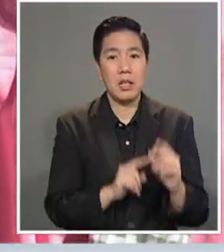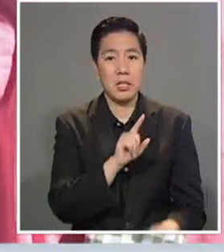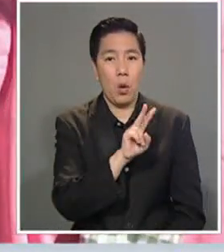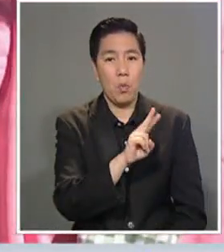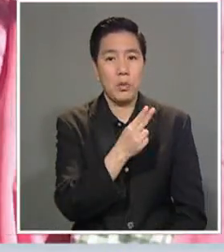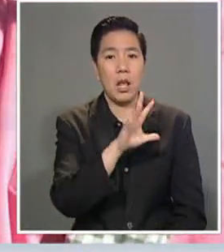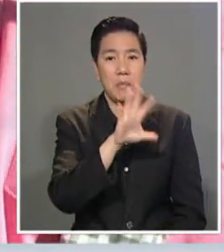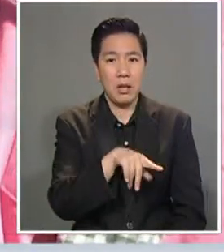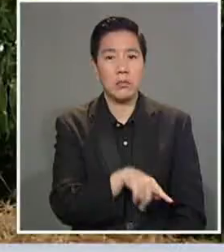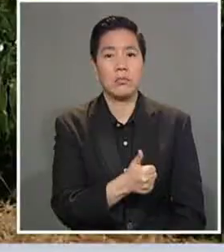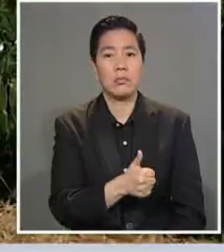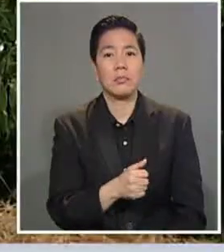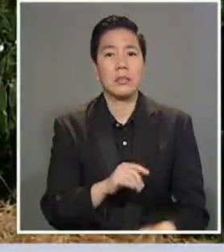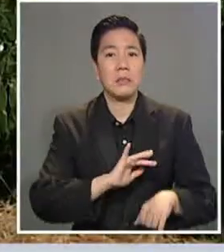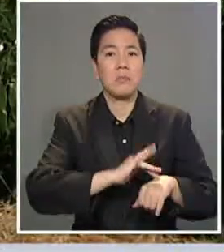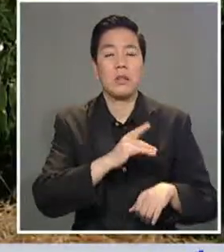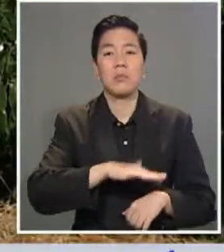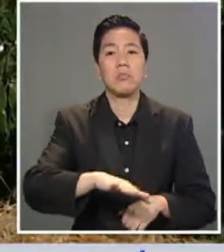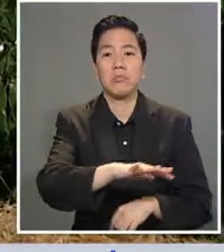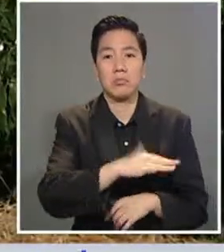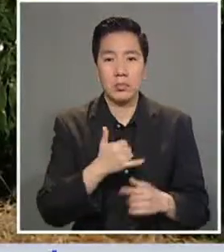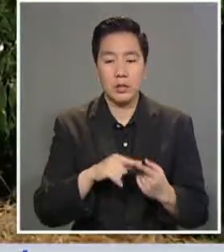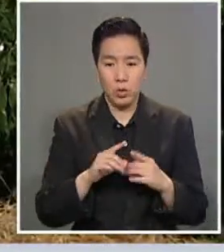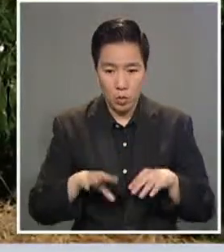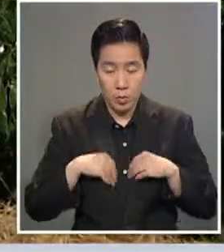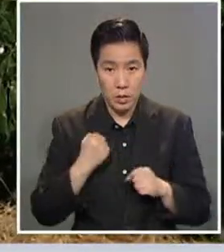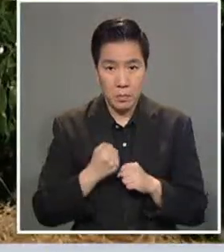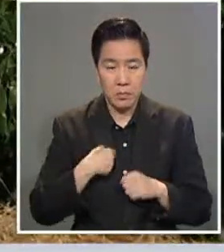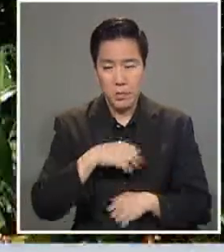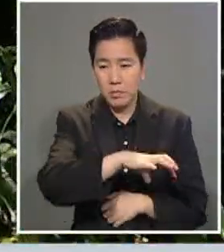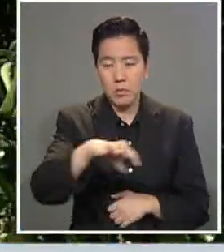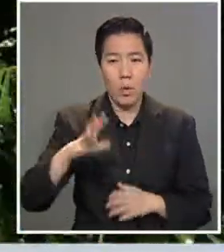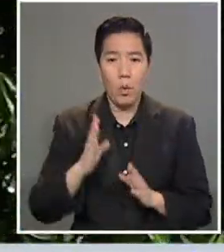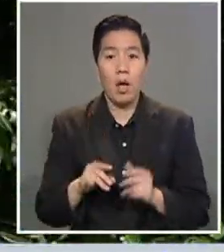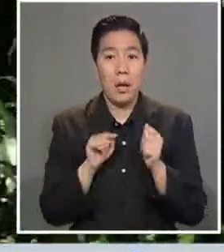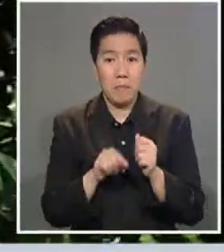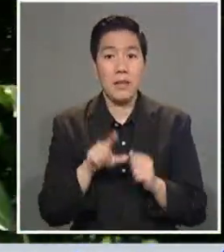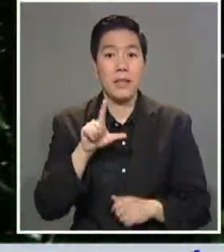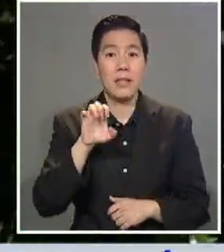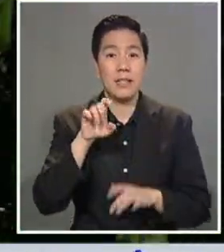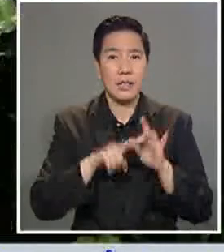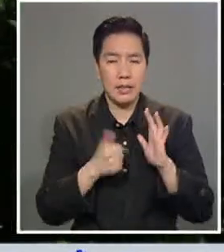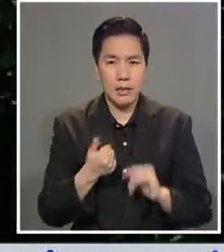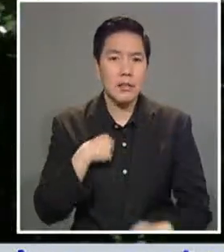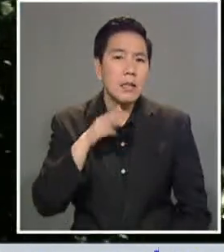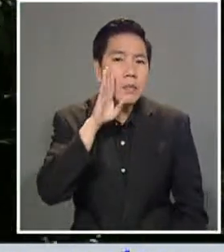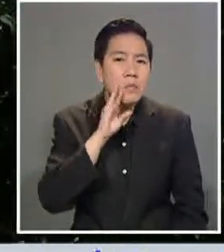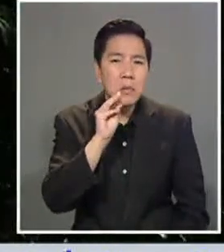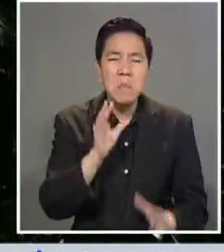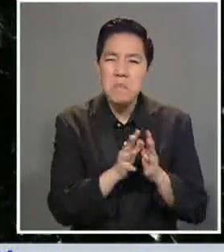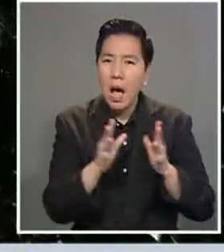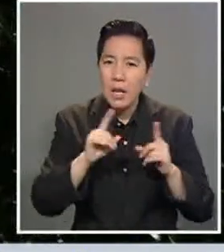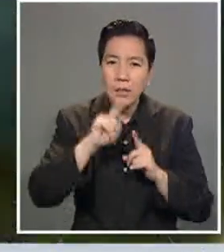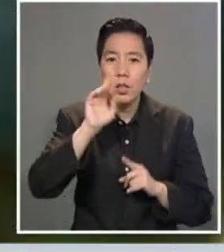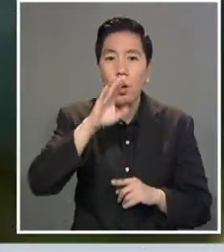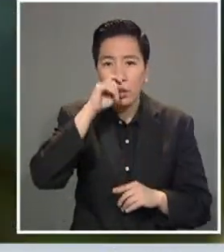5525ก็ 25,000 บาทค่ะ มีกี่เจ้าคะที่ยอมทำแบบนี้ มีทั้งหมด17คนค่ะอำเภอลี้เป็นอำเภอที่มีลำไยมากที่สุดในประเทศไทยอะค่ะเร